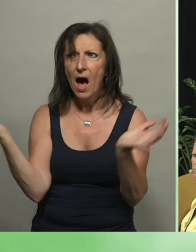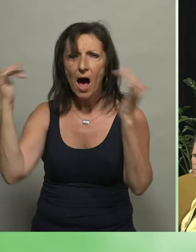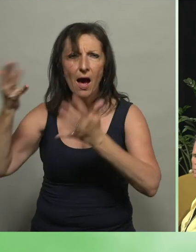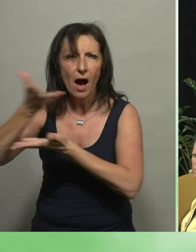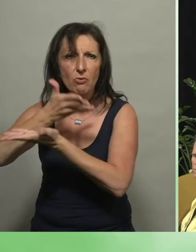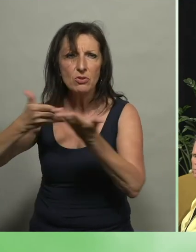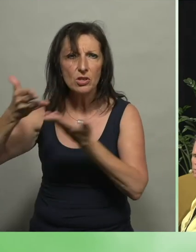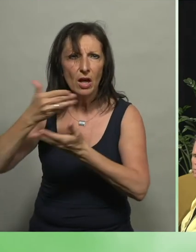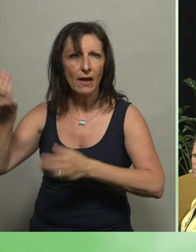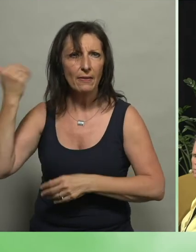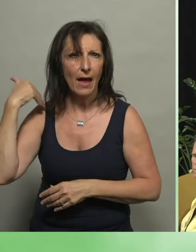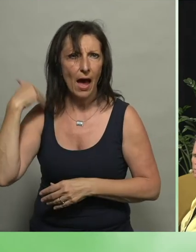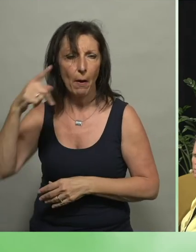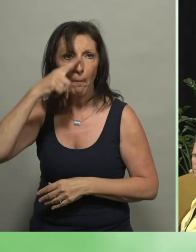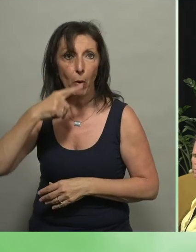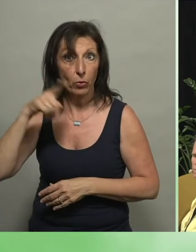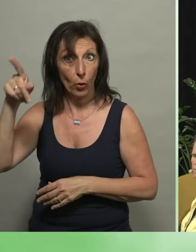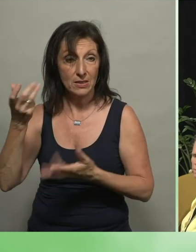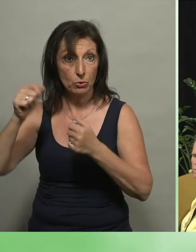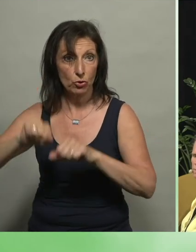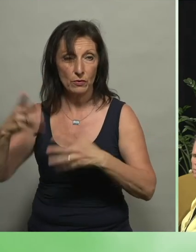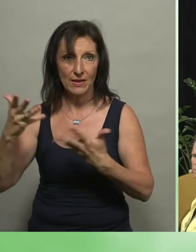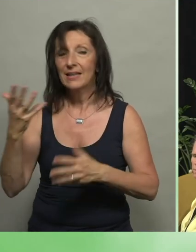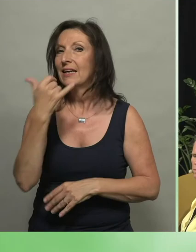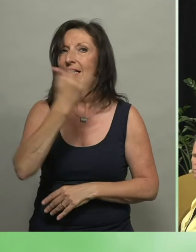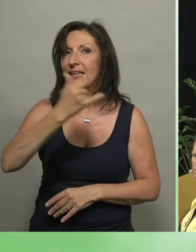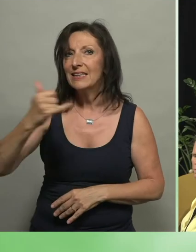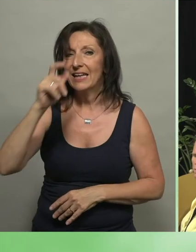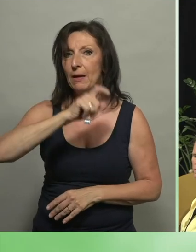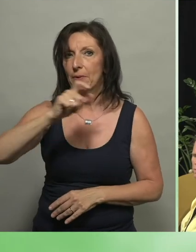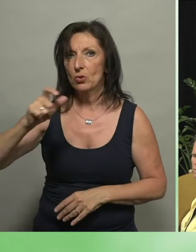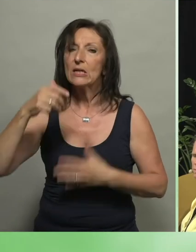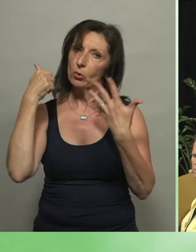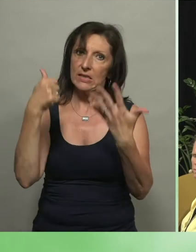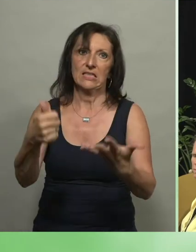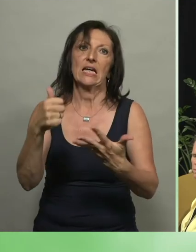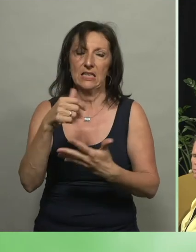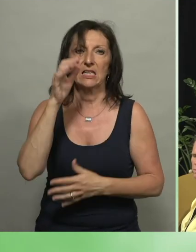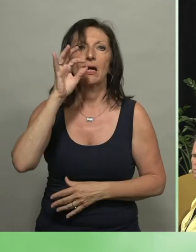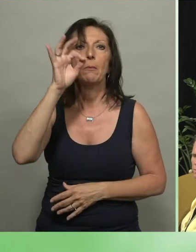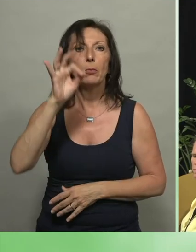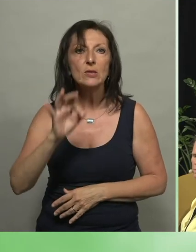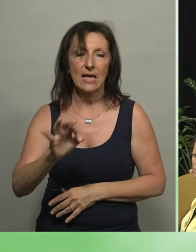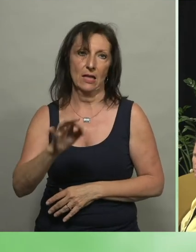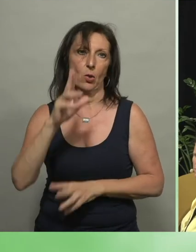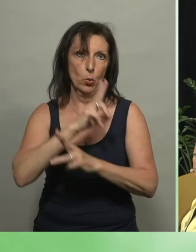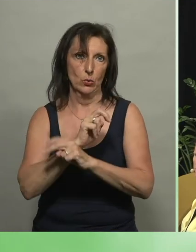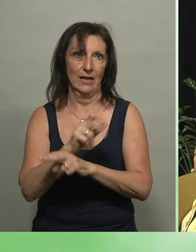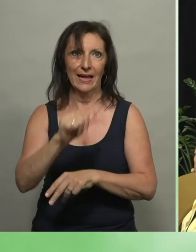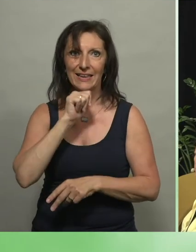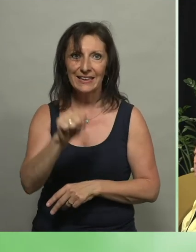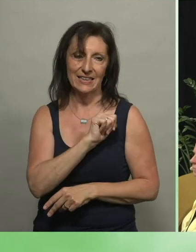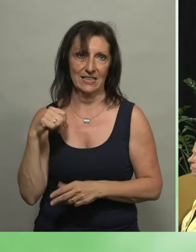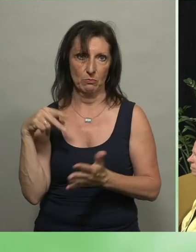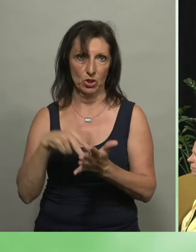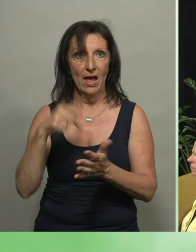wurde, ist, dass jeder unselbstständig Beschäftigte in Österreich, ich sage es anders, dass 60% der unselbstständig Beschäftigten in Österreich einmal